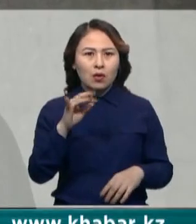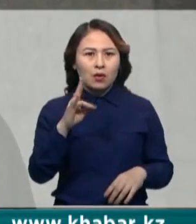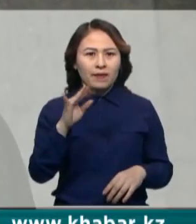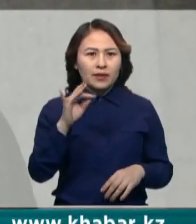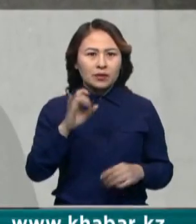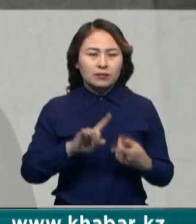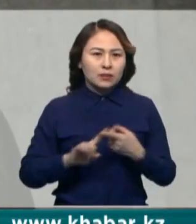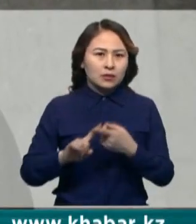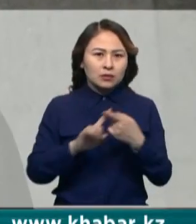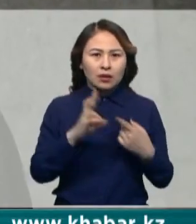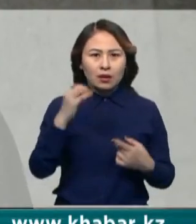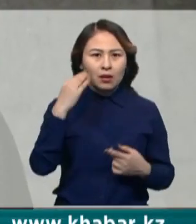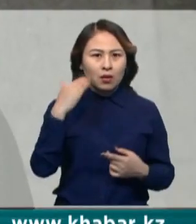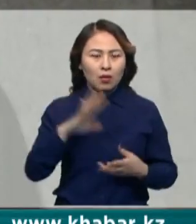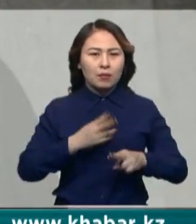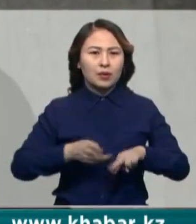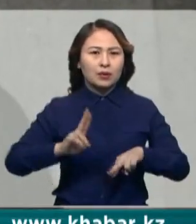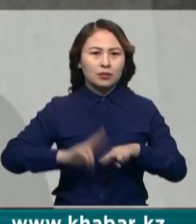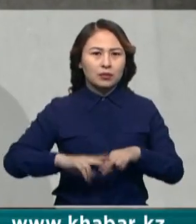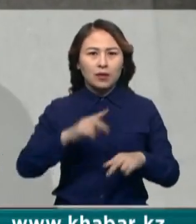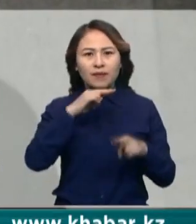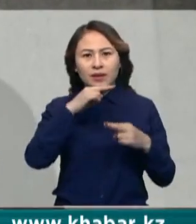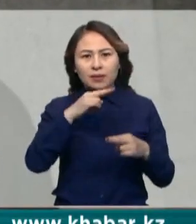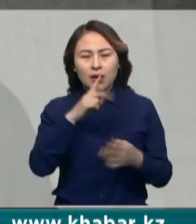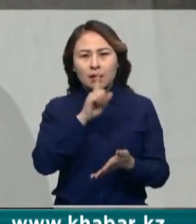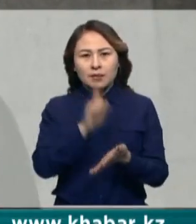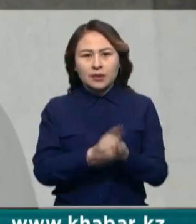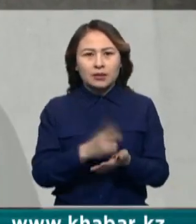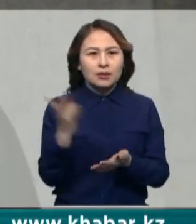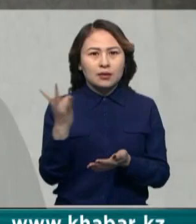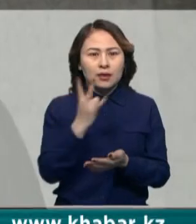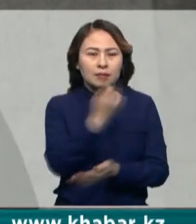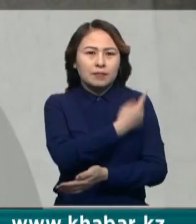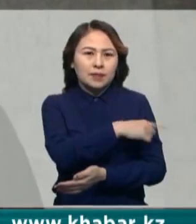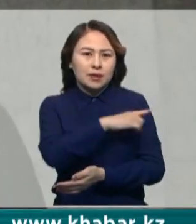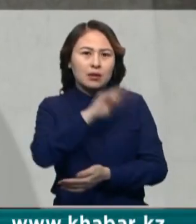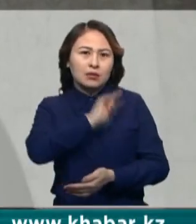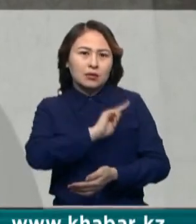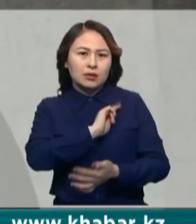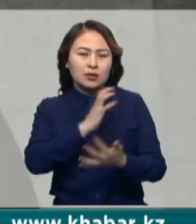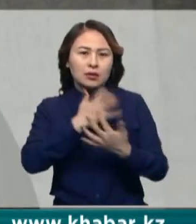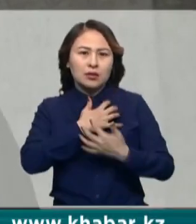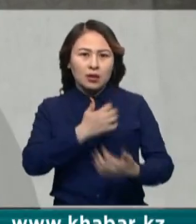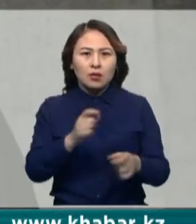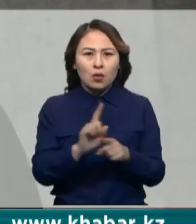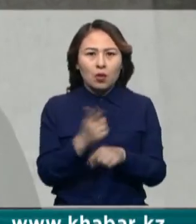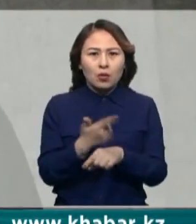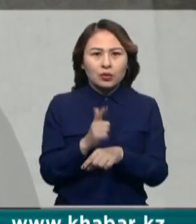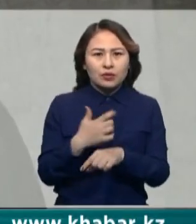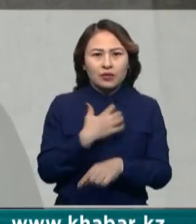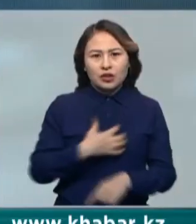түрін анықтау оңай емес. Сондықтан мамандар өте мұқият болу керек. Медицина қызметкерлерінің денсаулығы да біз үшін өте